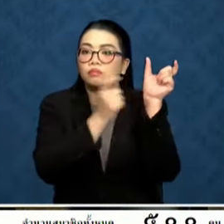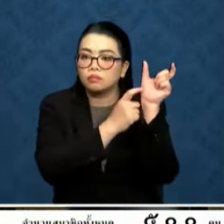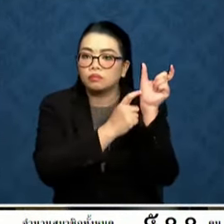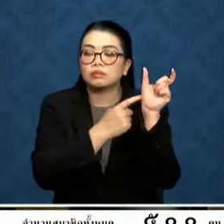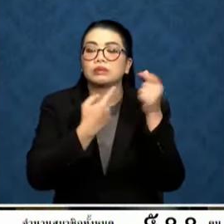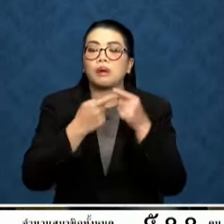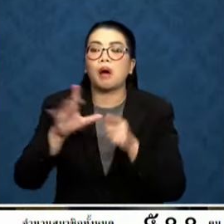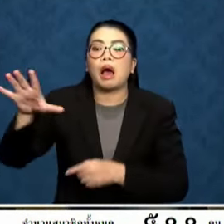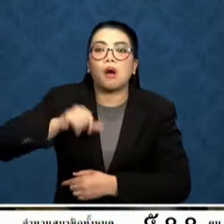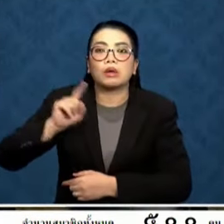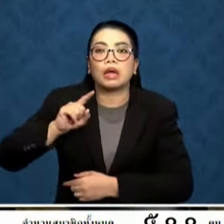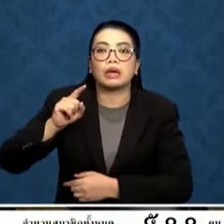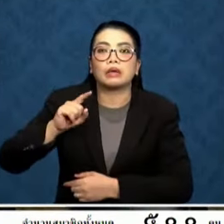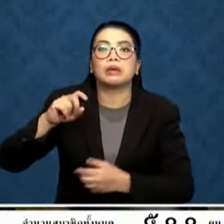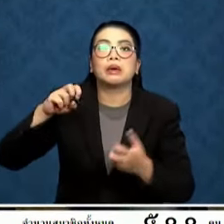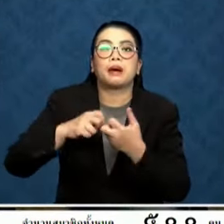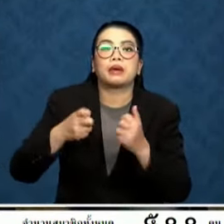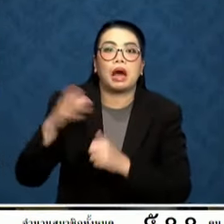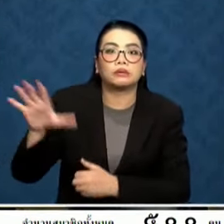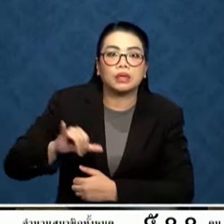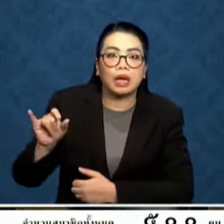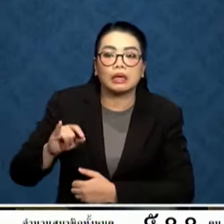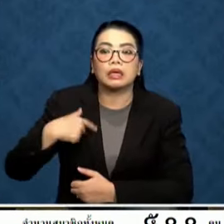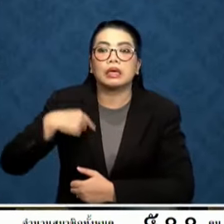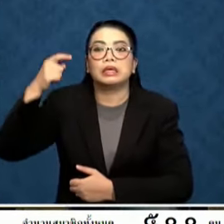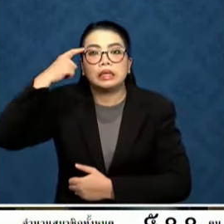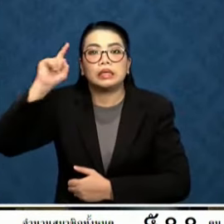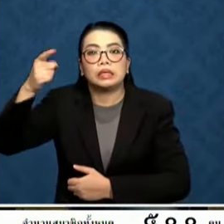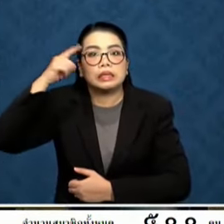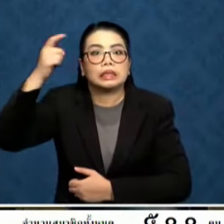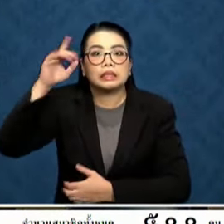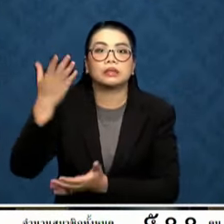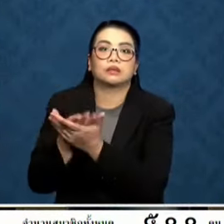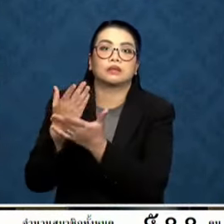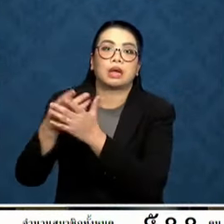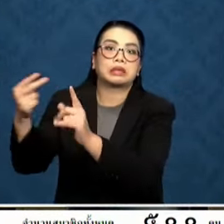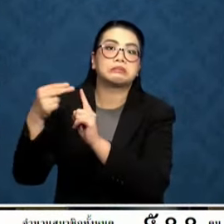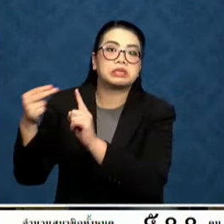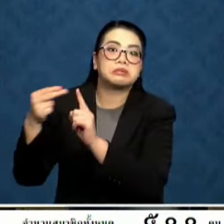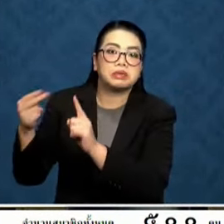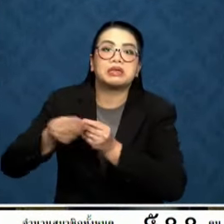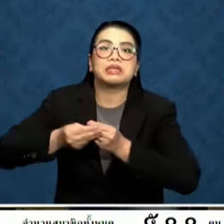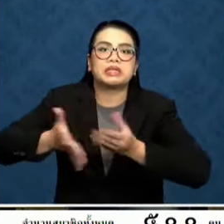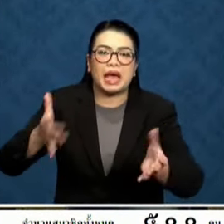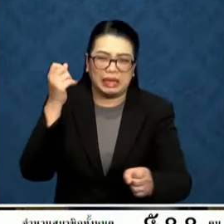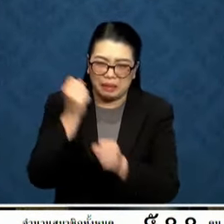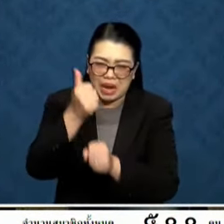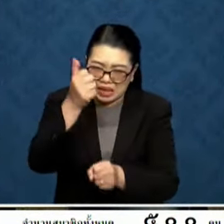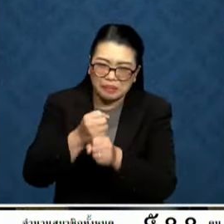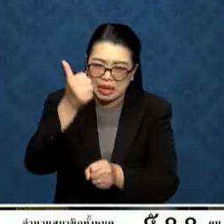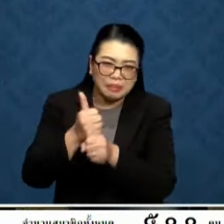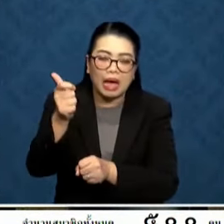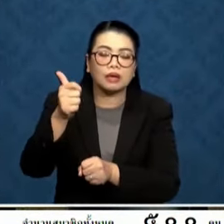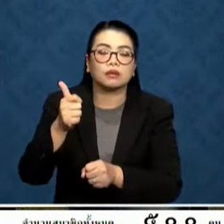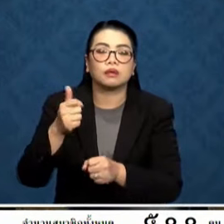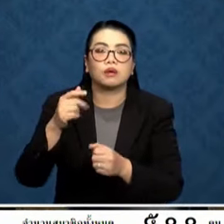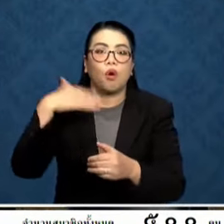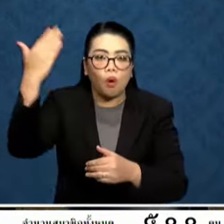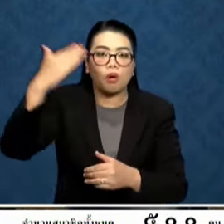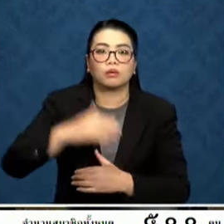ของพรรคแกนนำรัฐบาลเป็นตัวตั้งโดยรัฐบาลนี้กำลังมุ่งแก้